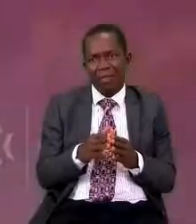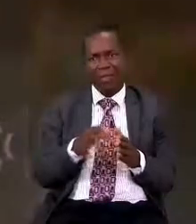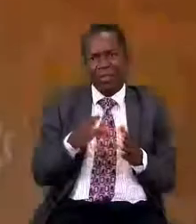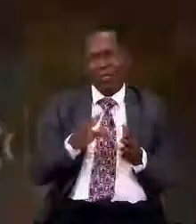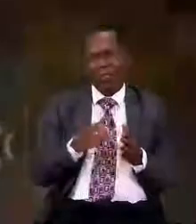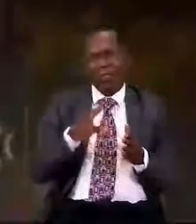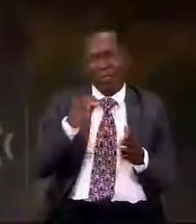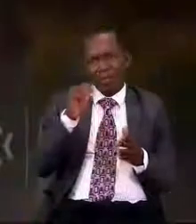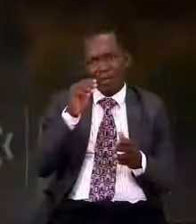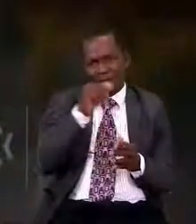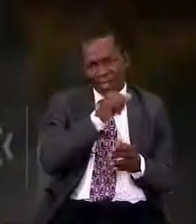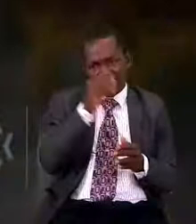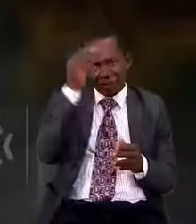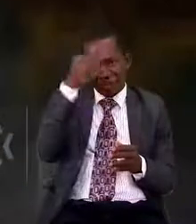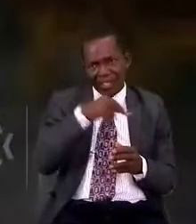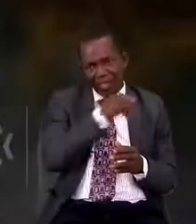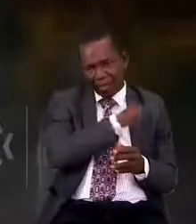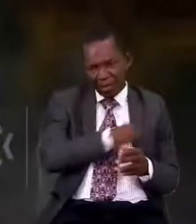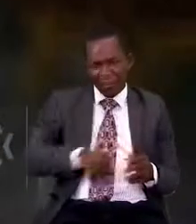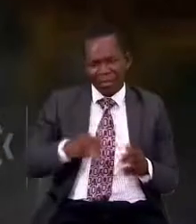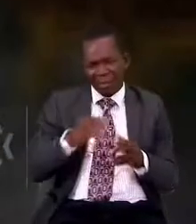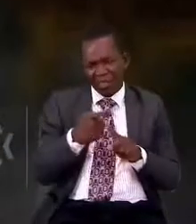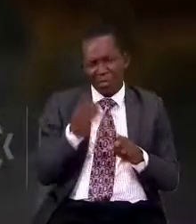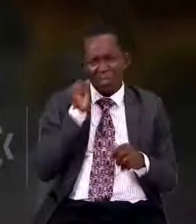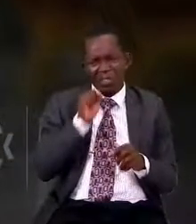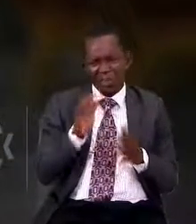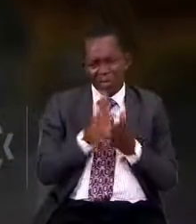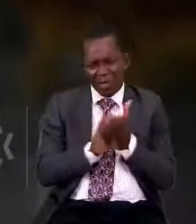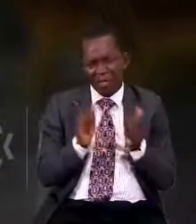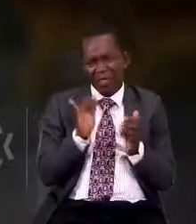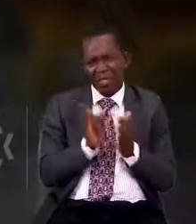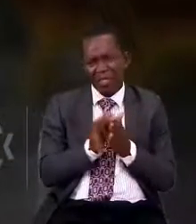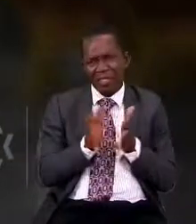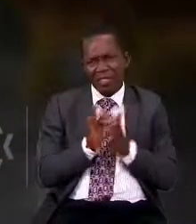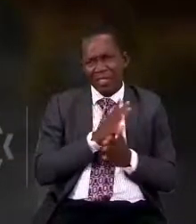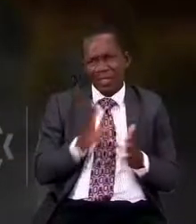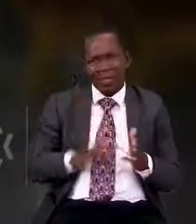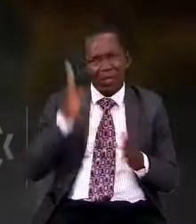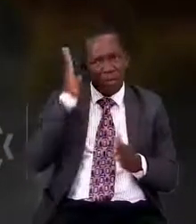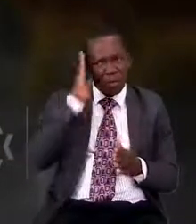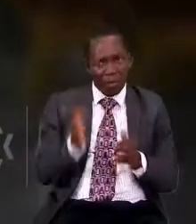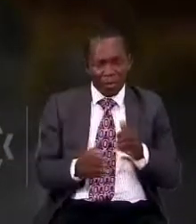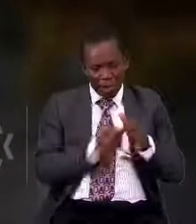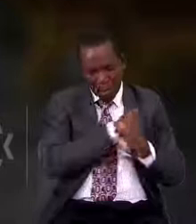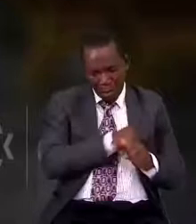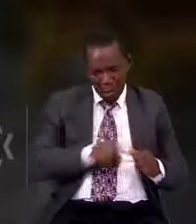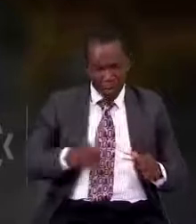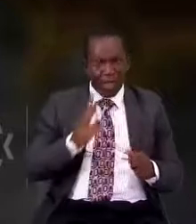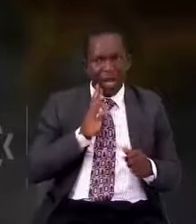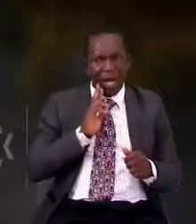Ils ont dit, non, ceci n'est pas un cas d'église, qu'il faut